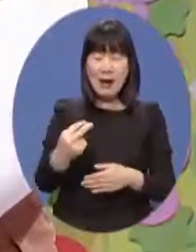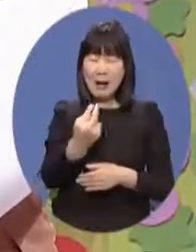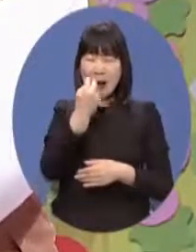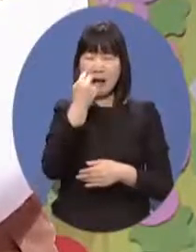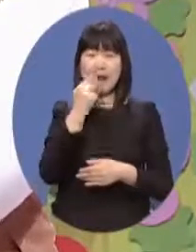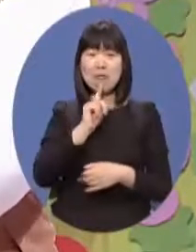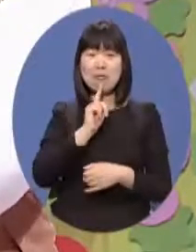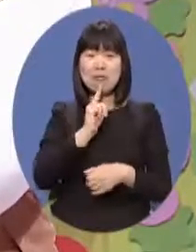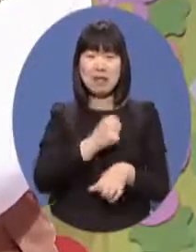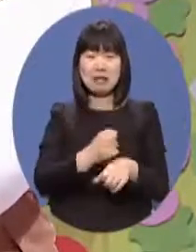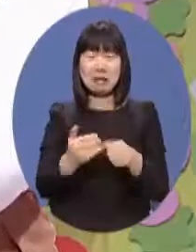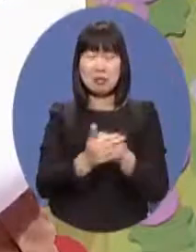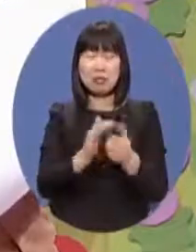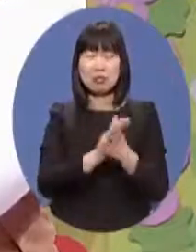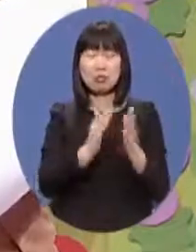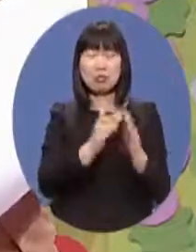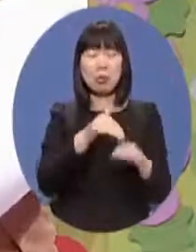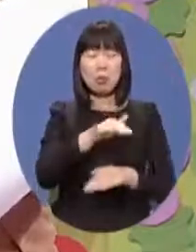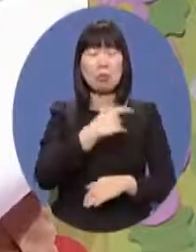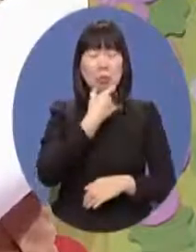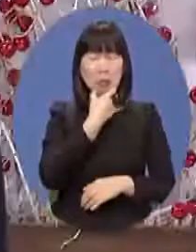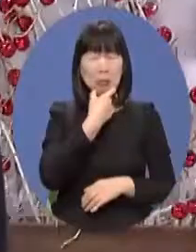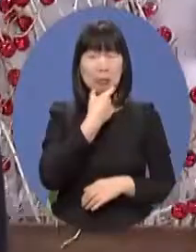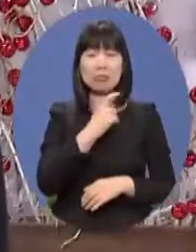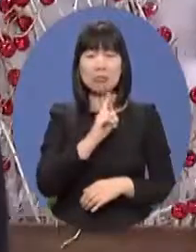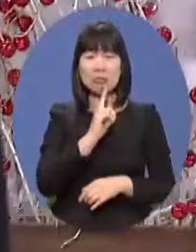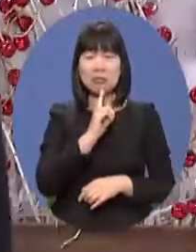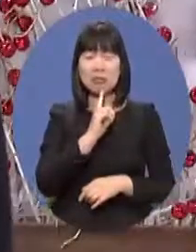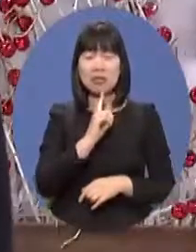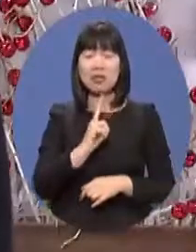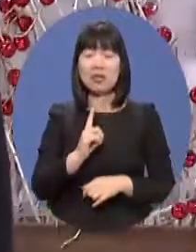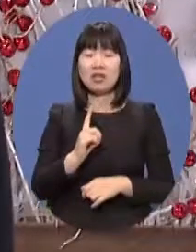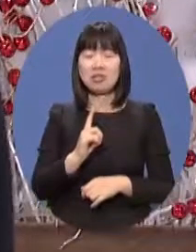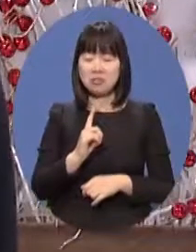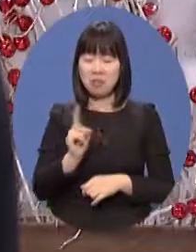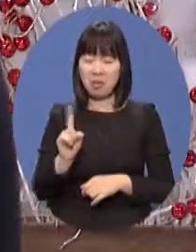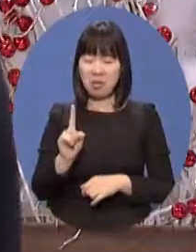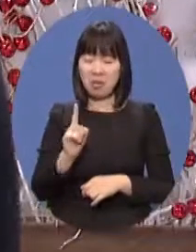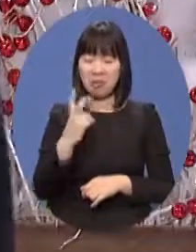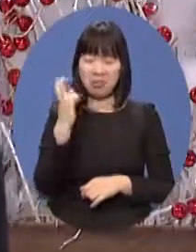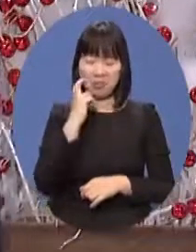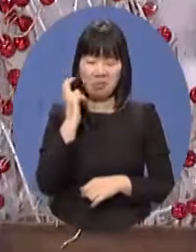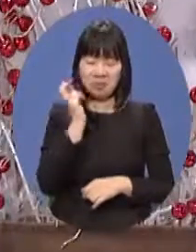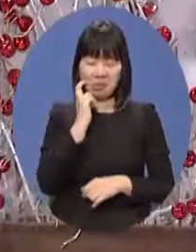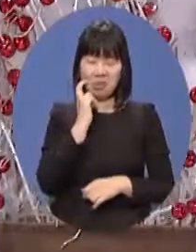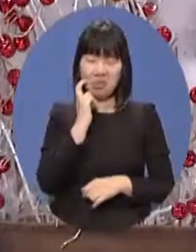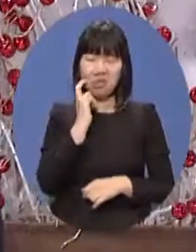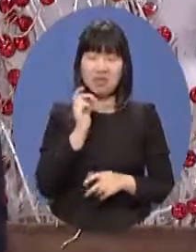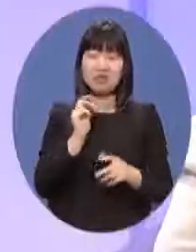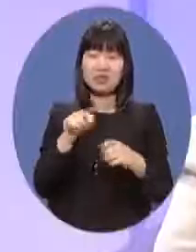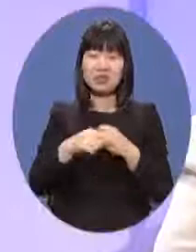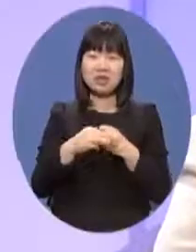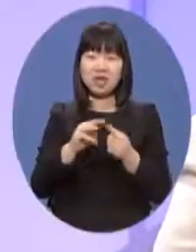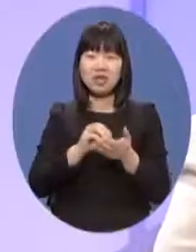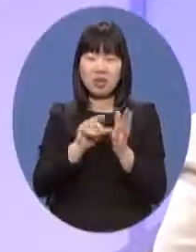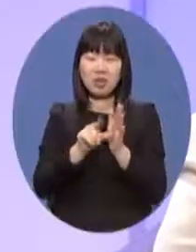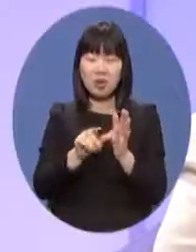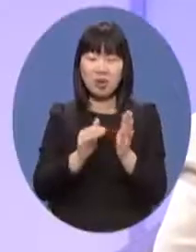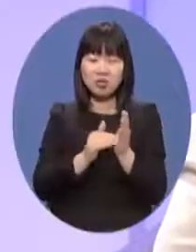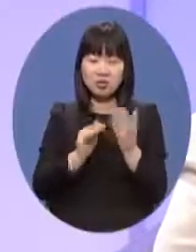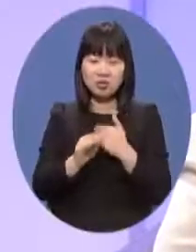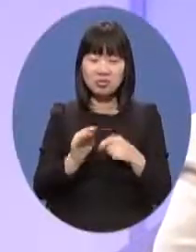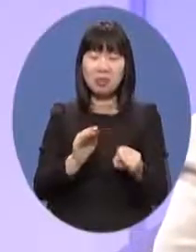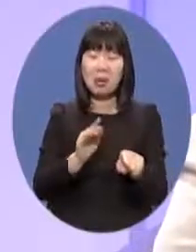한다고 못 가겠다고 네. 이해가 안 돼서 막 이러는데 이때 되면 아유 농담은 이제 이렇게 초등학생만 되죠. 당연히